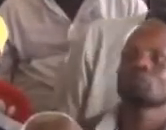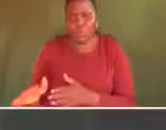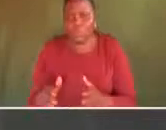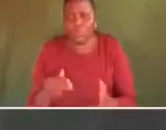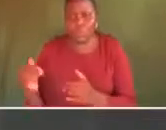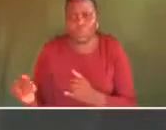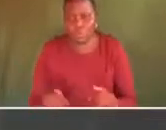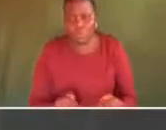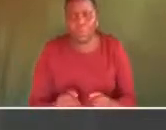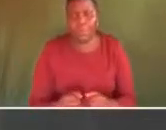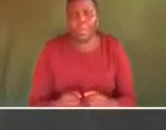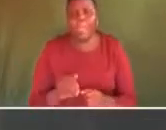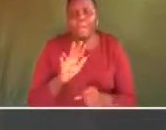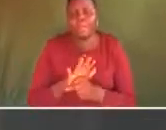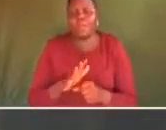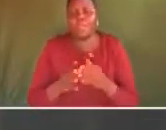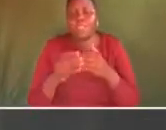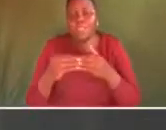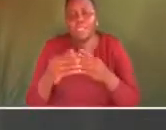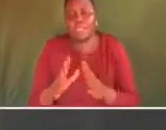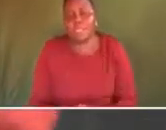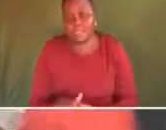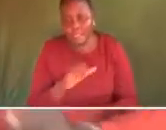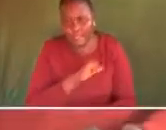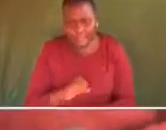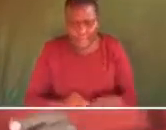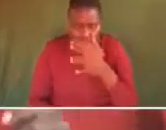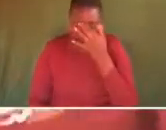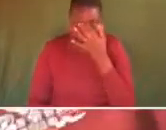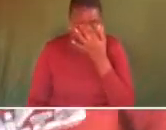the majority leader wa Senate aweze kuzungumza machache.